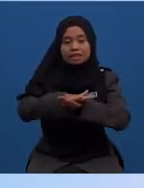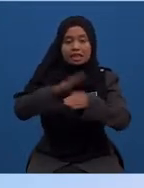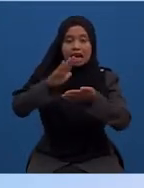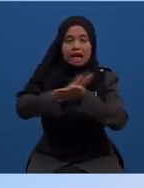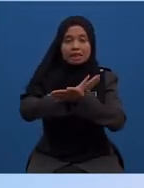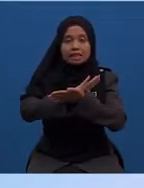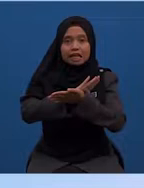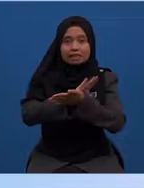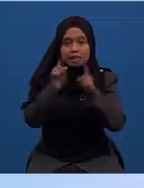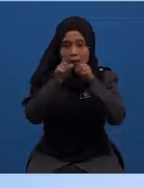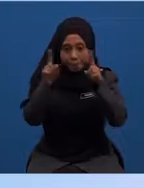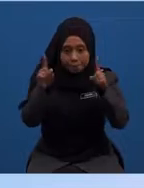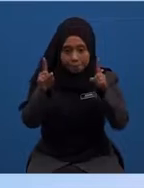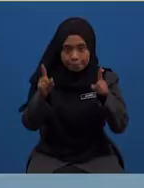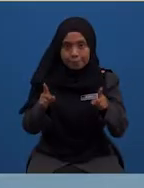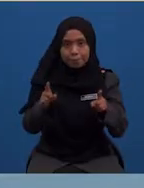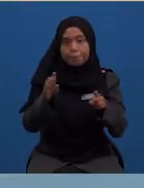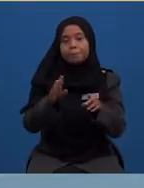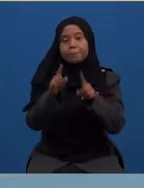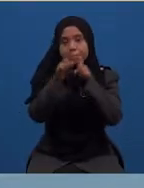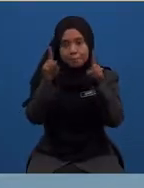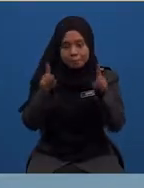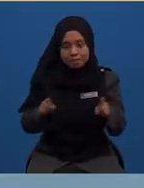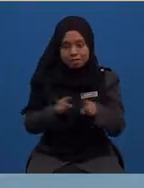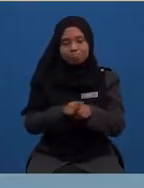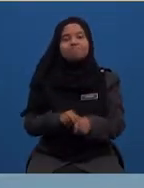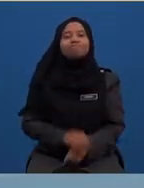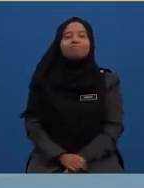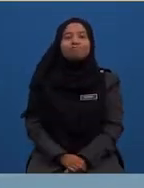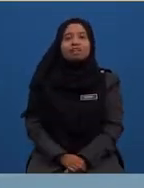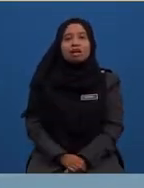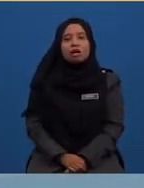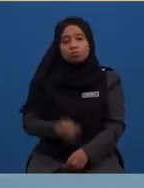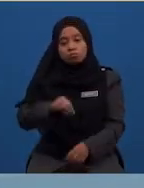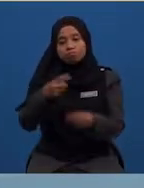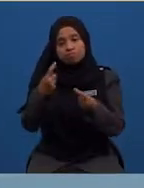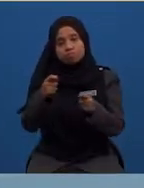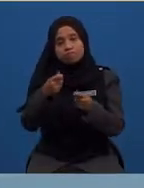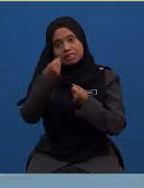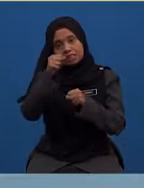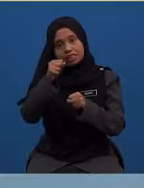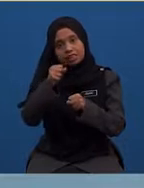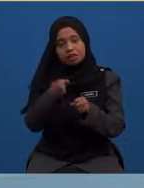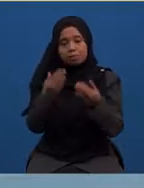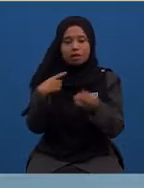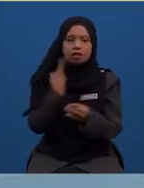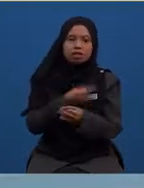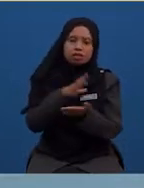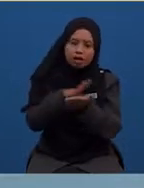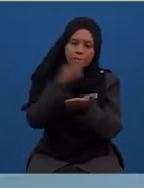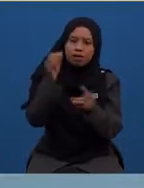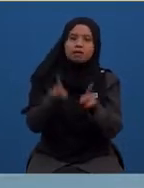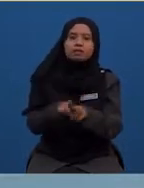sekeping kertas petak. Ha, murid-murid sudah bersedia? Mari kita